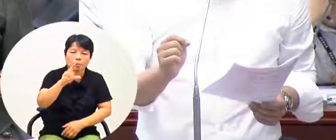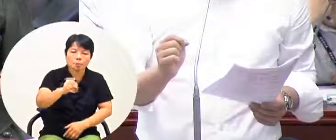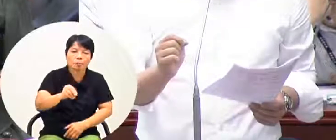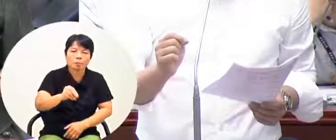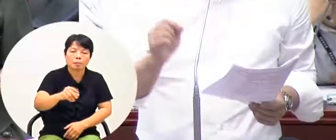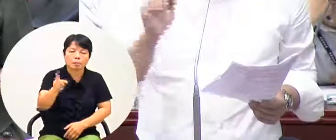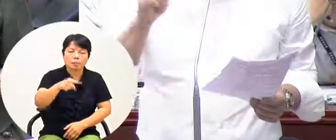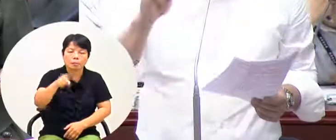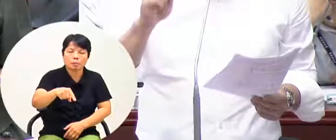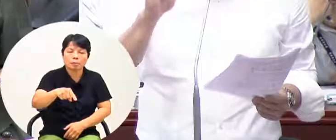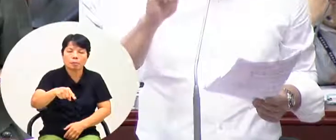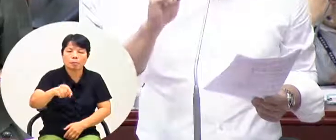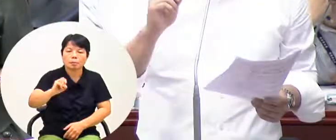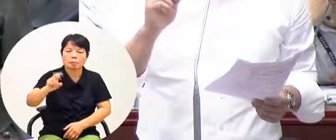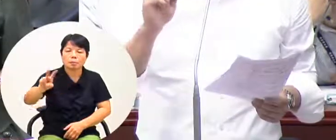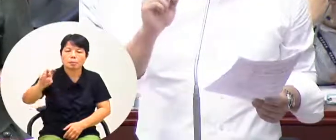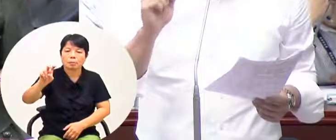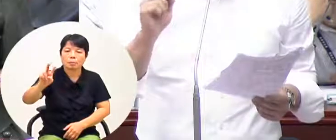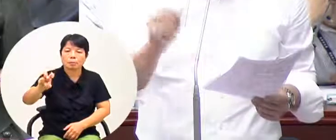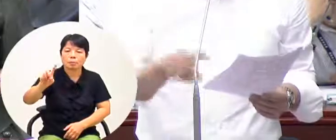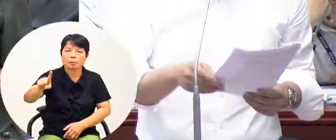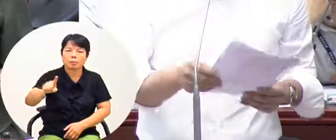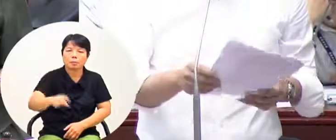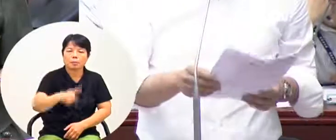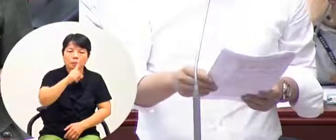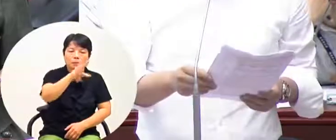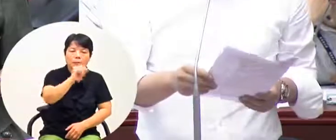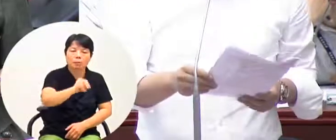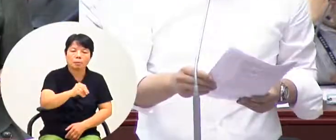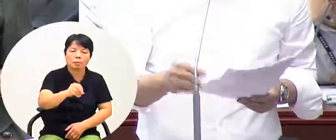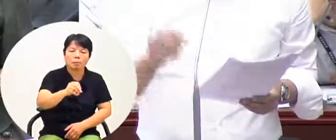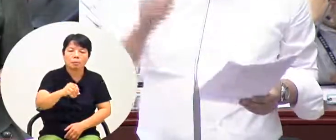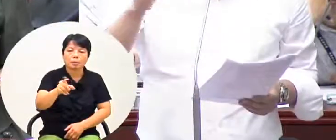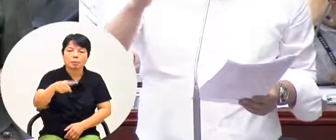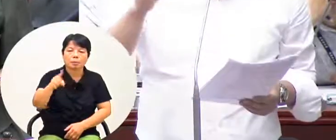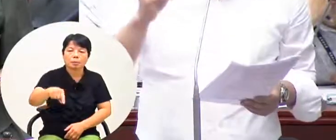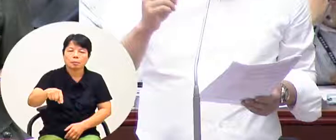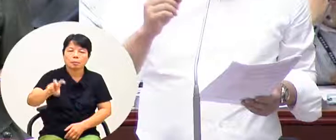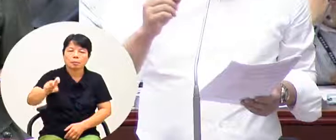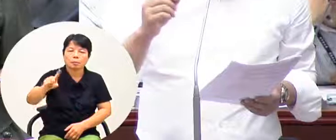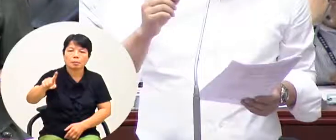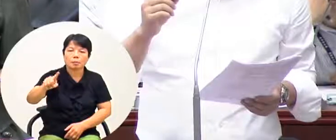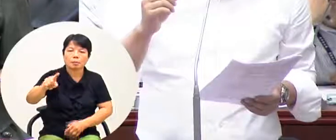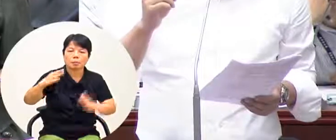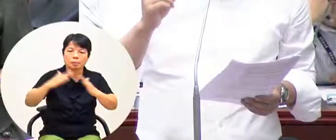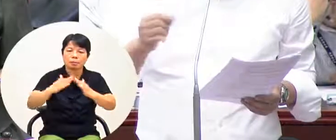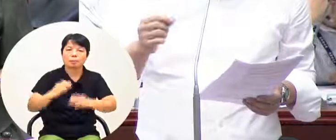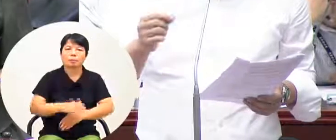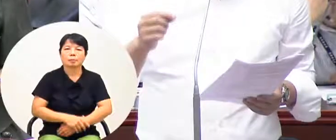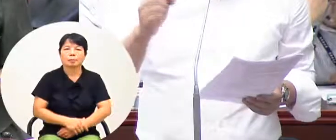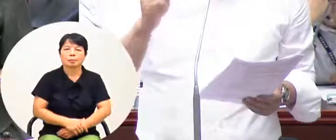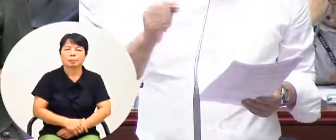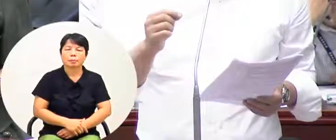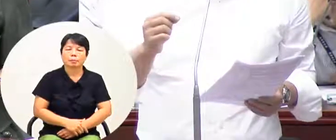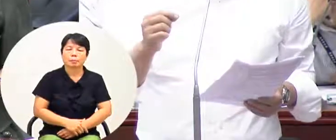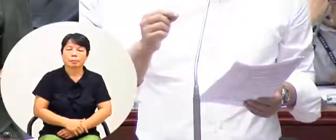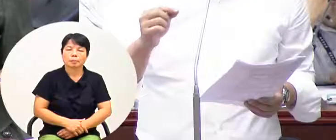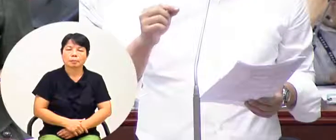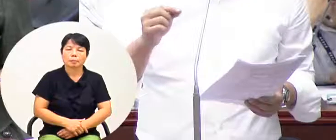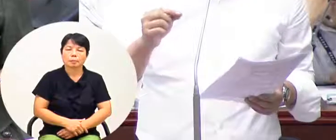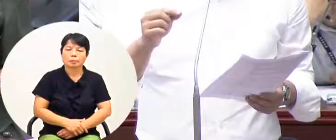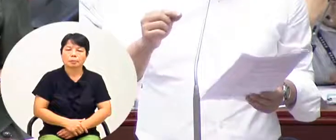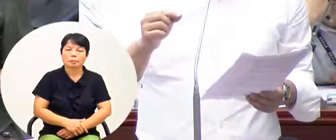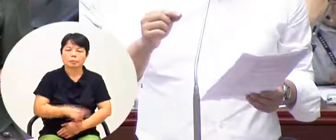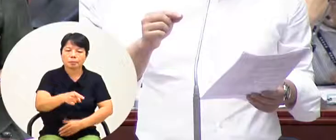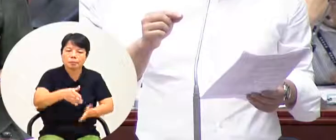11021户。 多少？5万。 11021户。 11000多户。 然后他有需求，但是他租不起